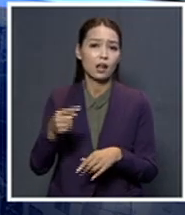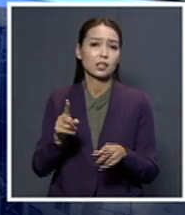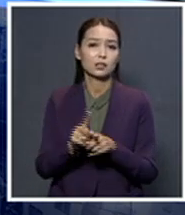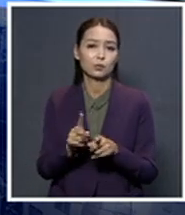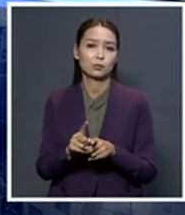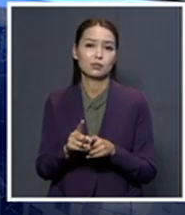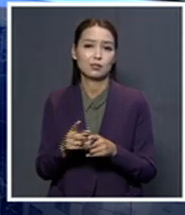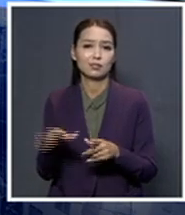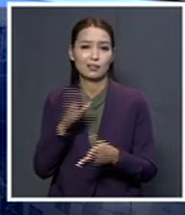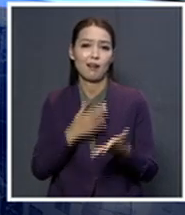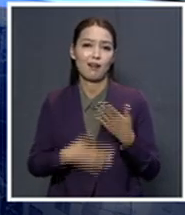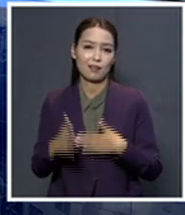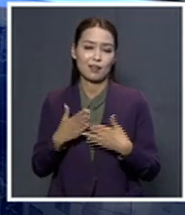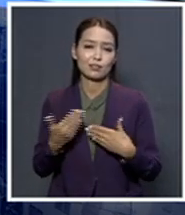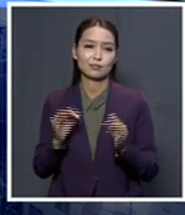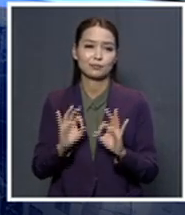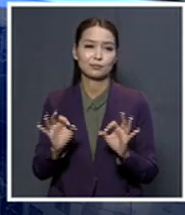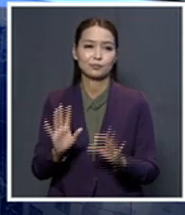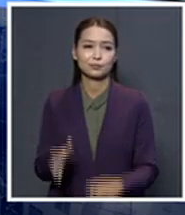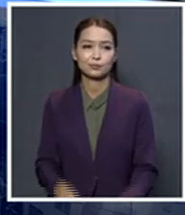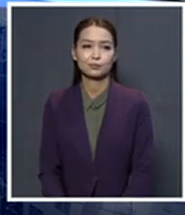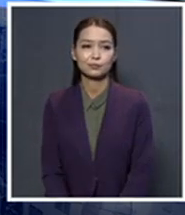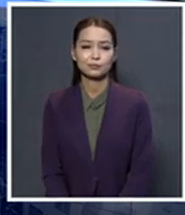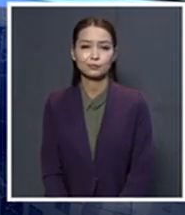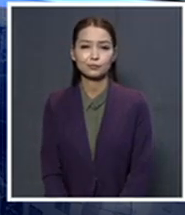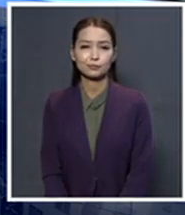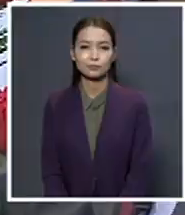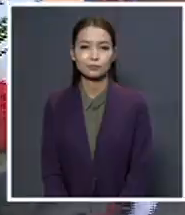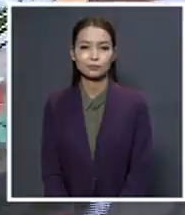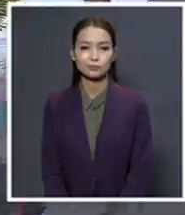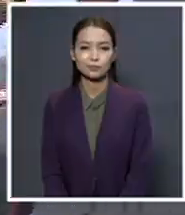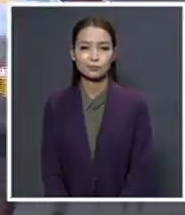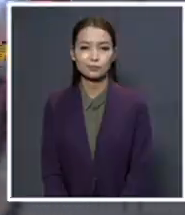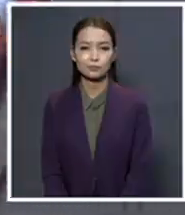биіктей түседі. Толырақ әріптесім Нысаналы ғылым.